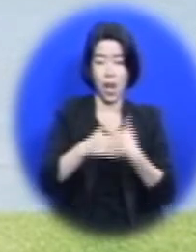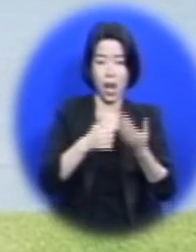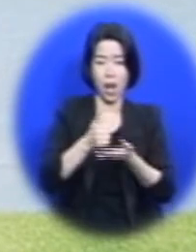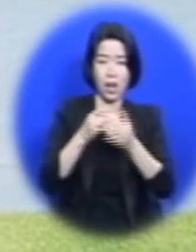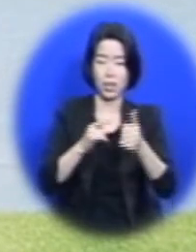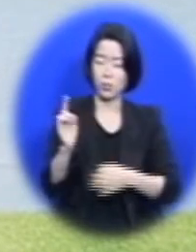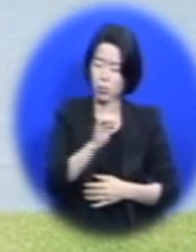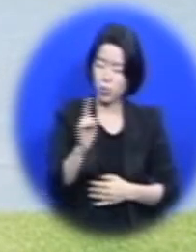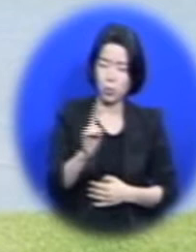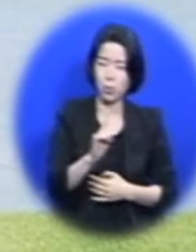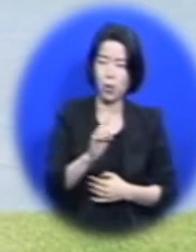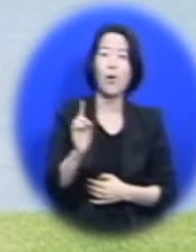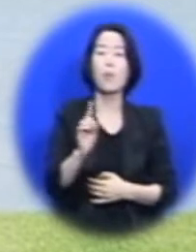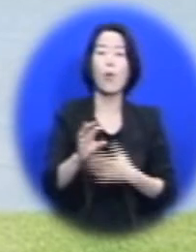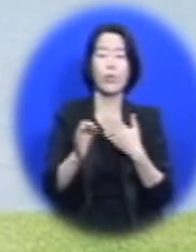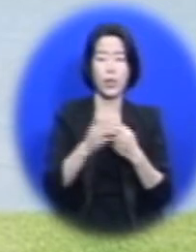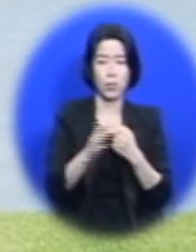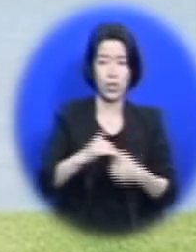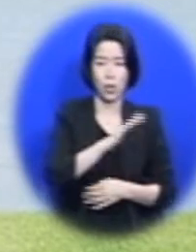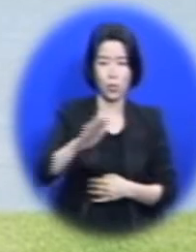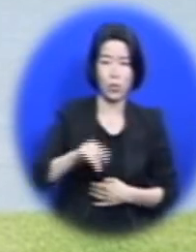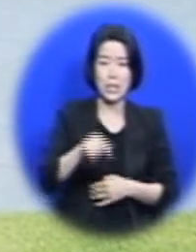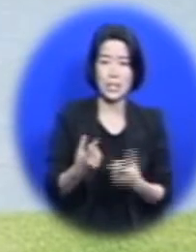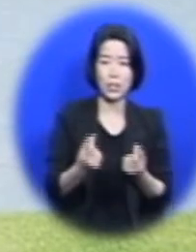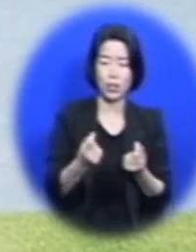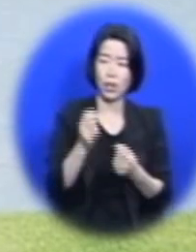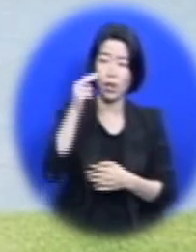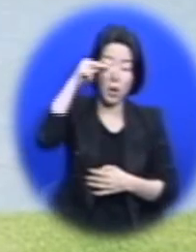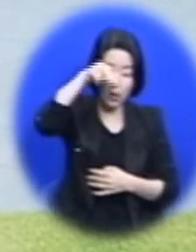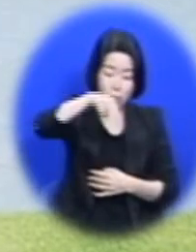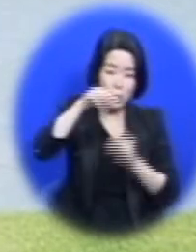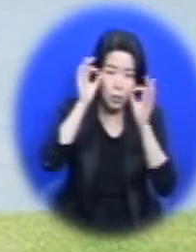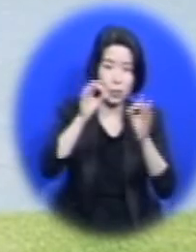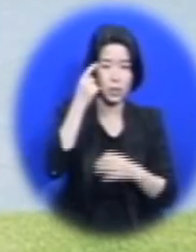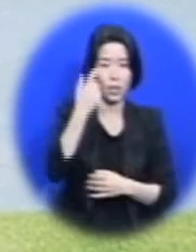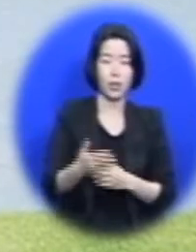하나님께서 도대체 무엇 때문에 우리를 그렇게 굽어보실까요?